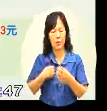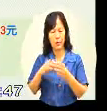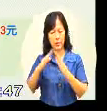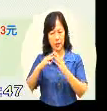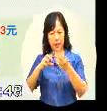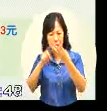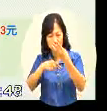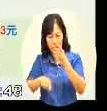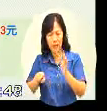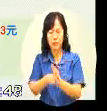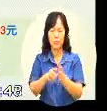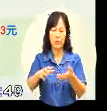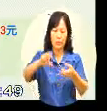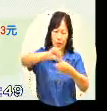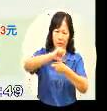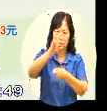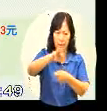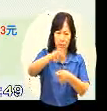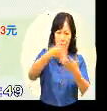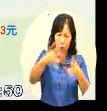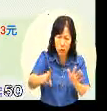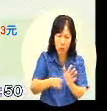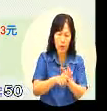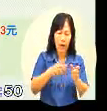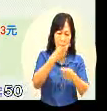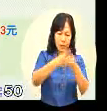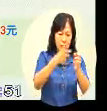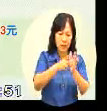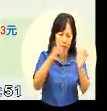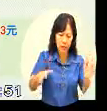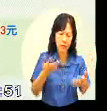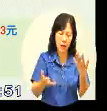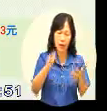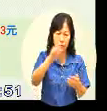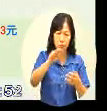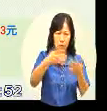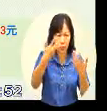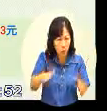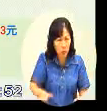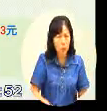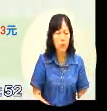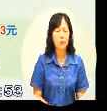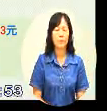就3200元，3年呢就9700元。换句话说呢，